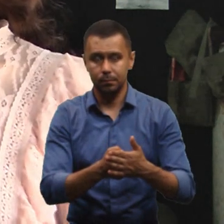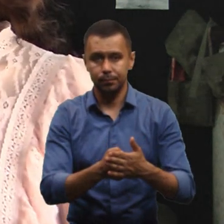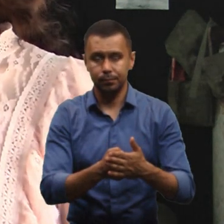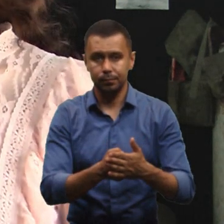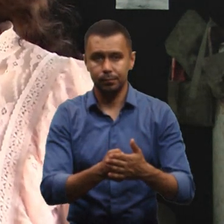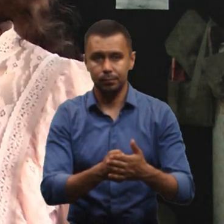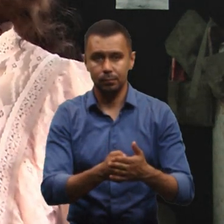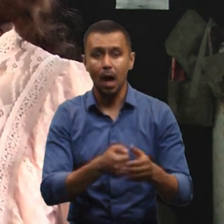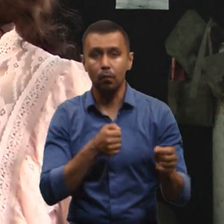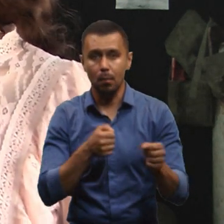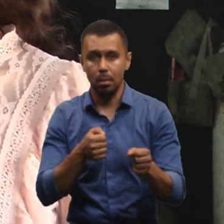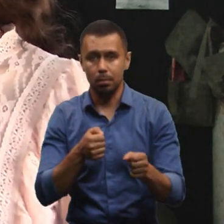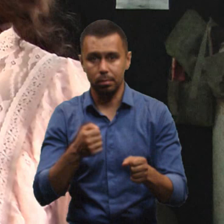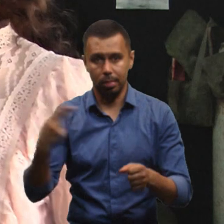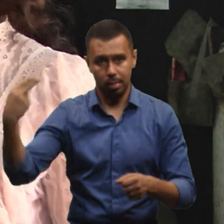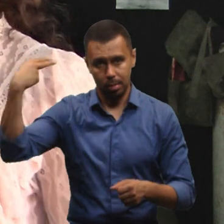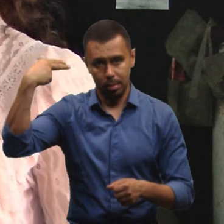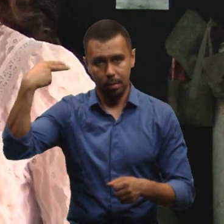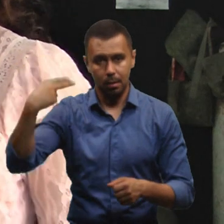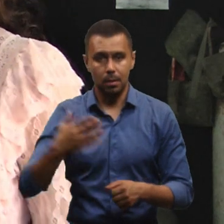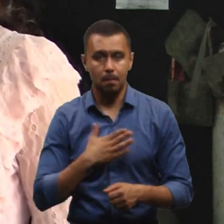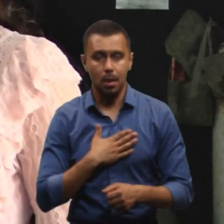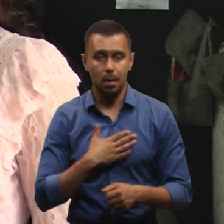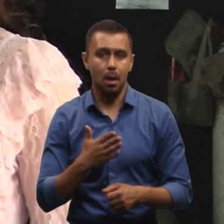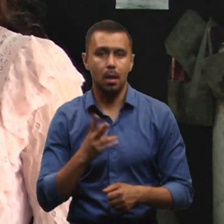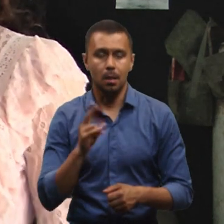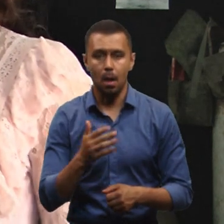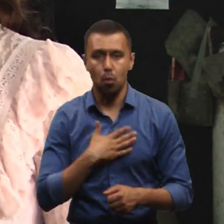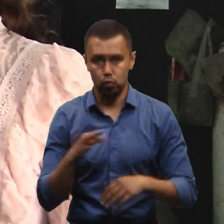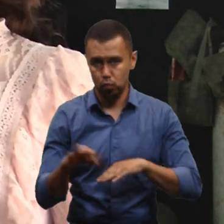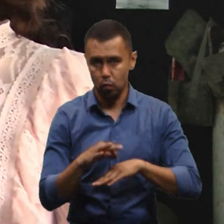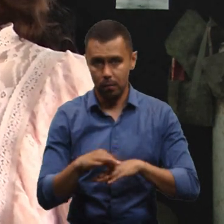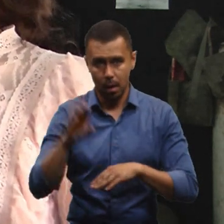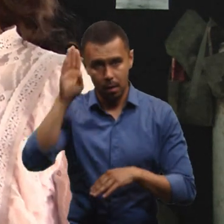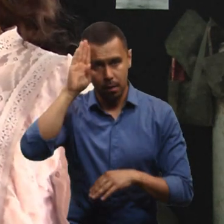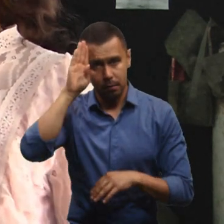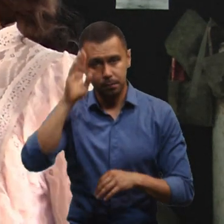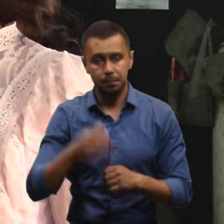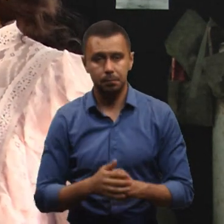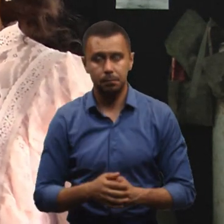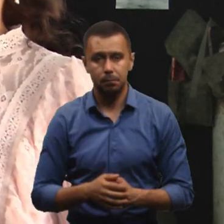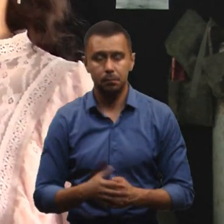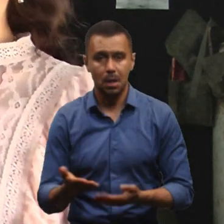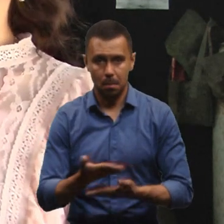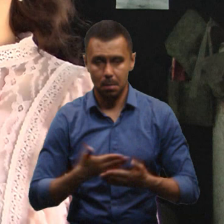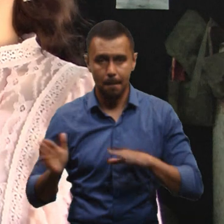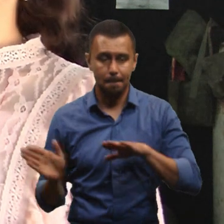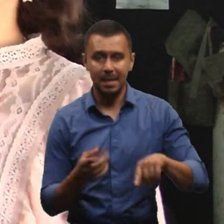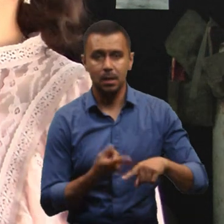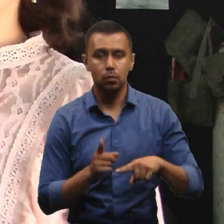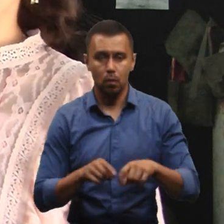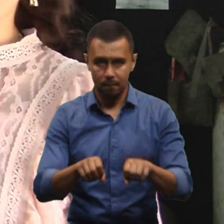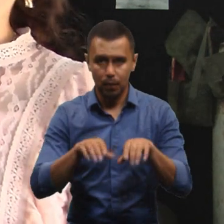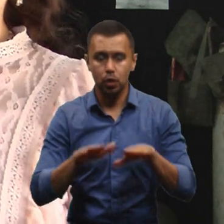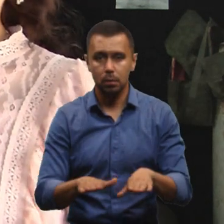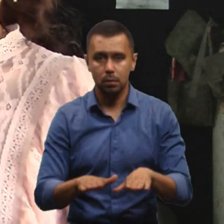наставляючи автомат на мене та на чоловіка, да, ми після цього